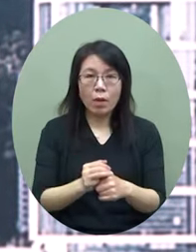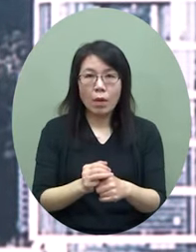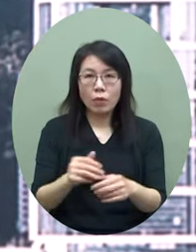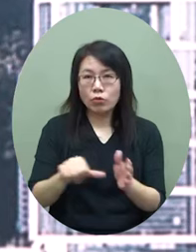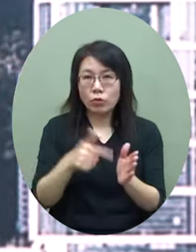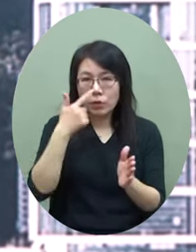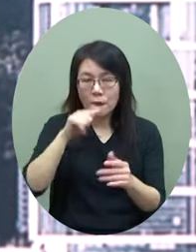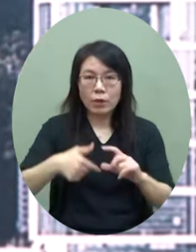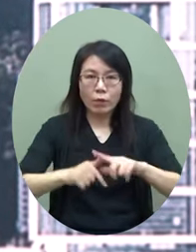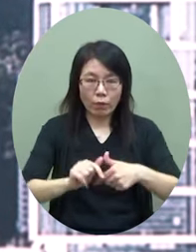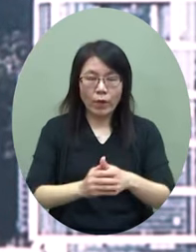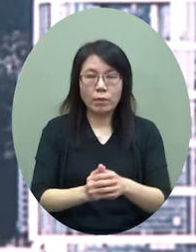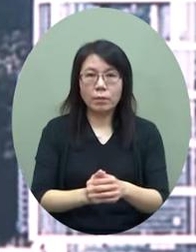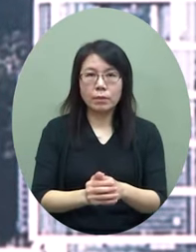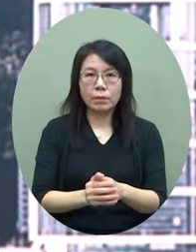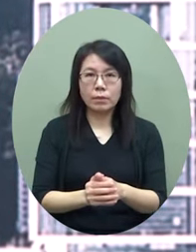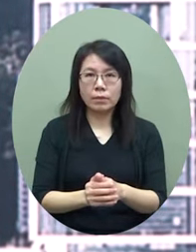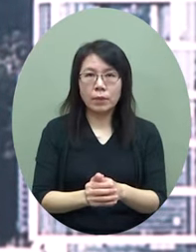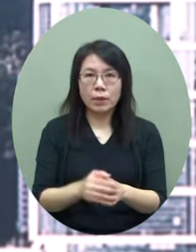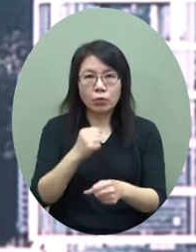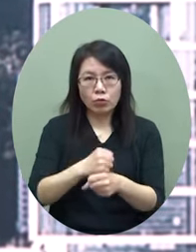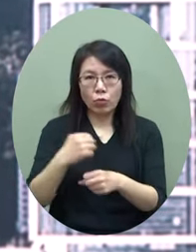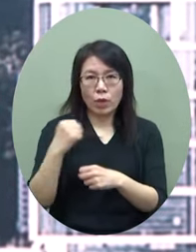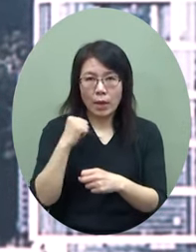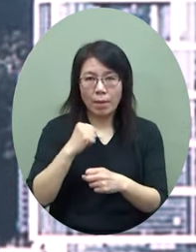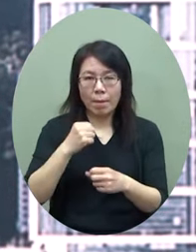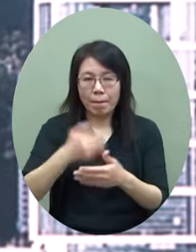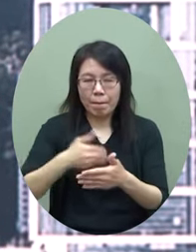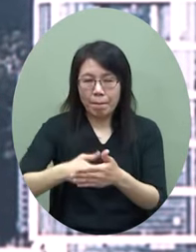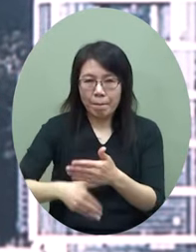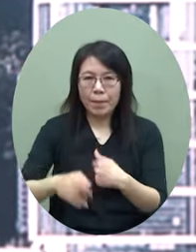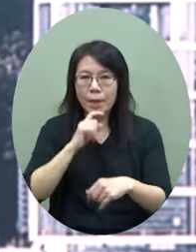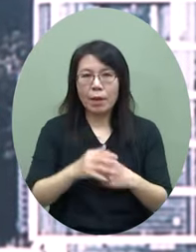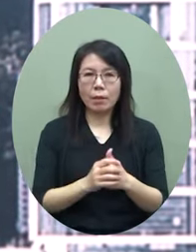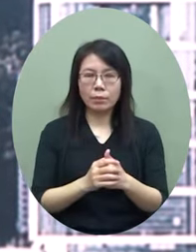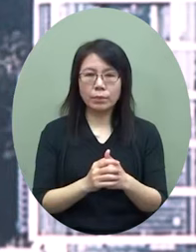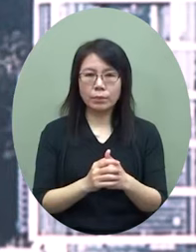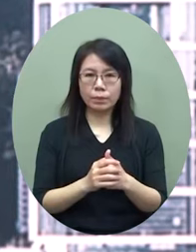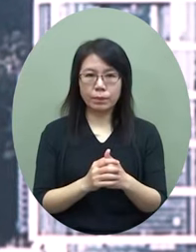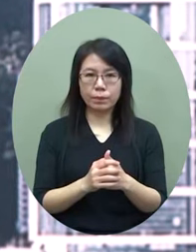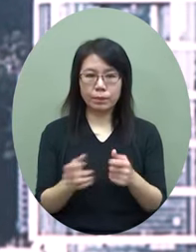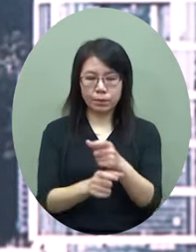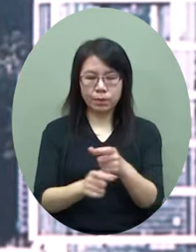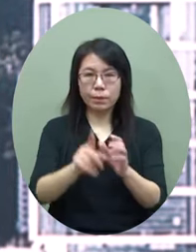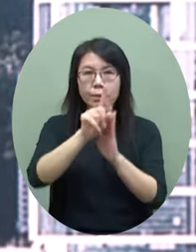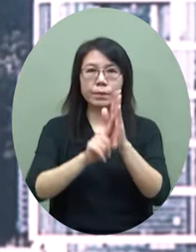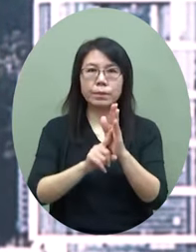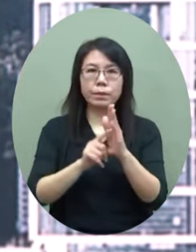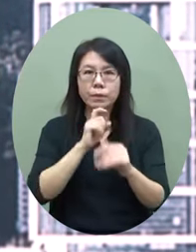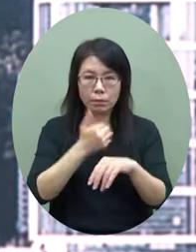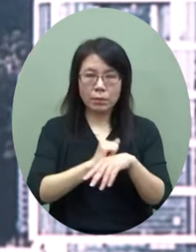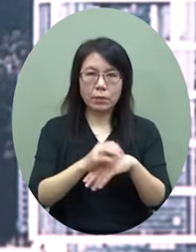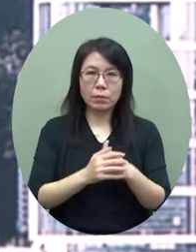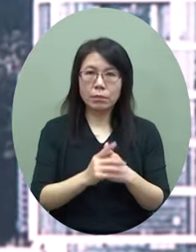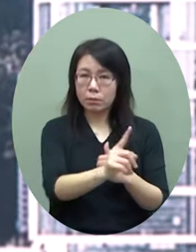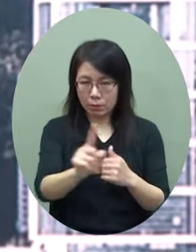新的措施又会令到它们的运载能力减低于是成本增加或者生意会下降每人都是